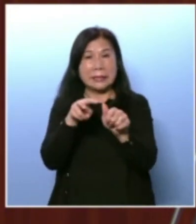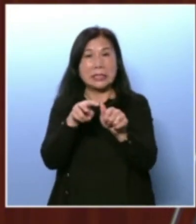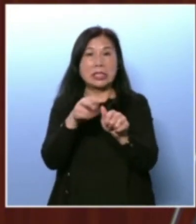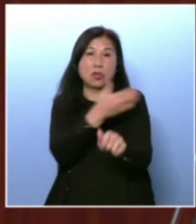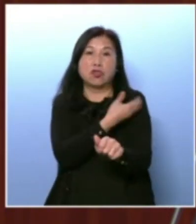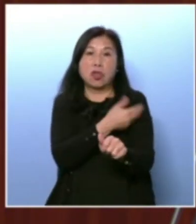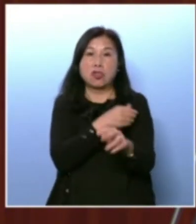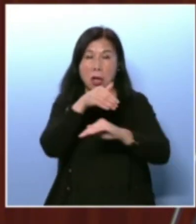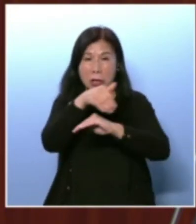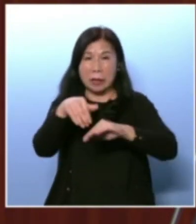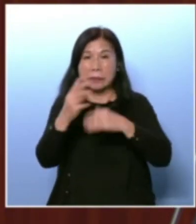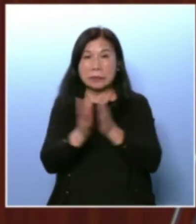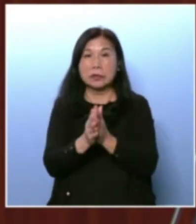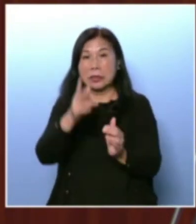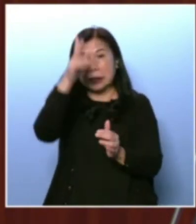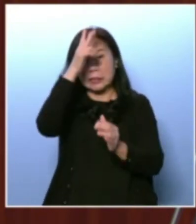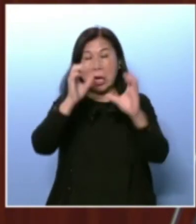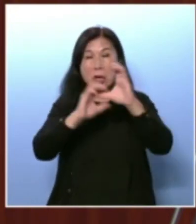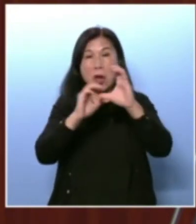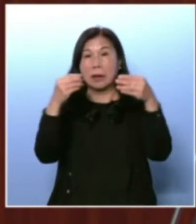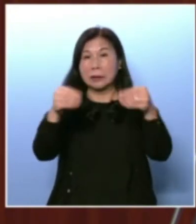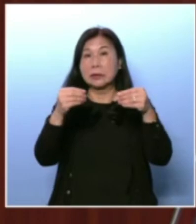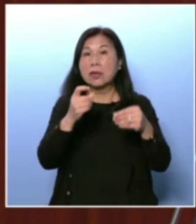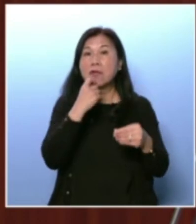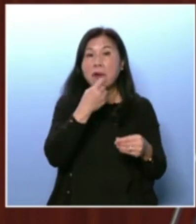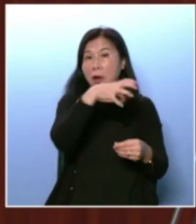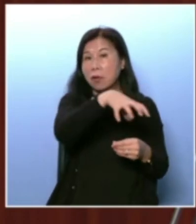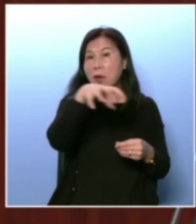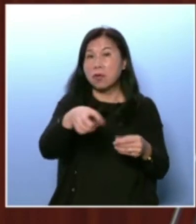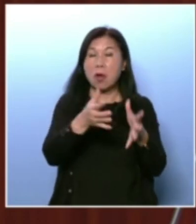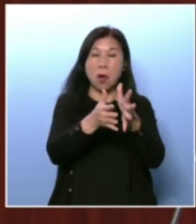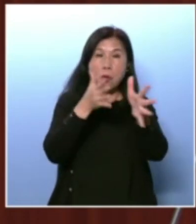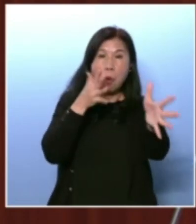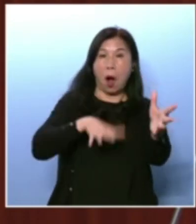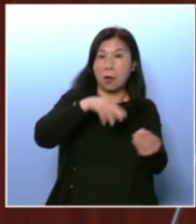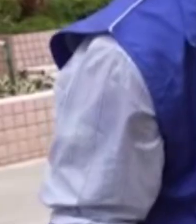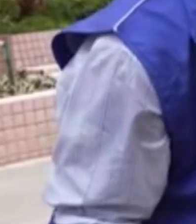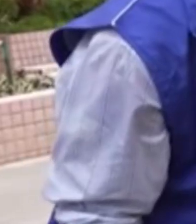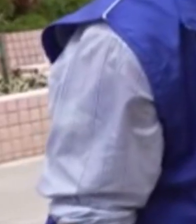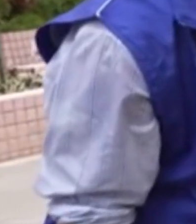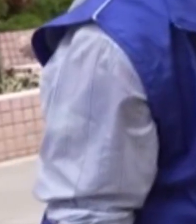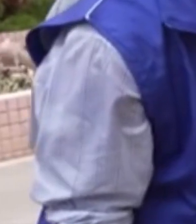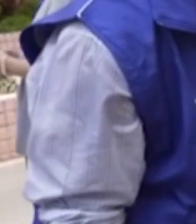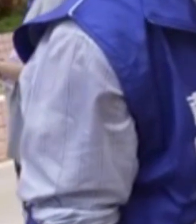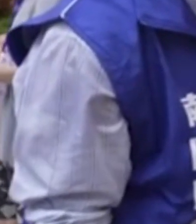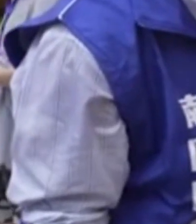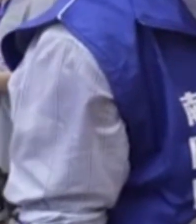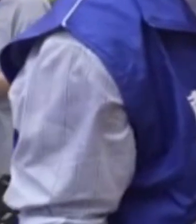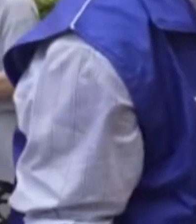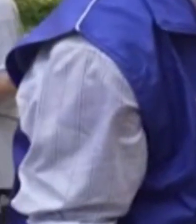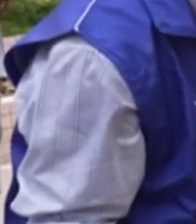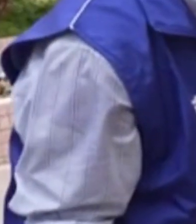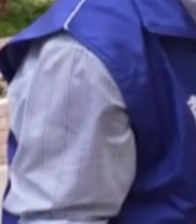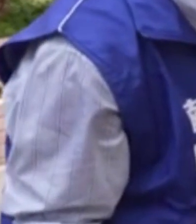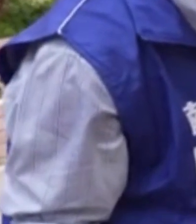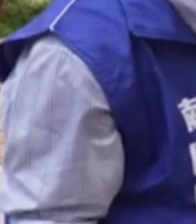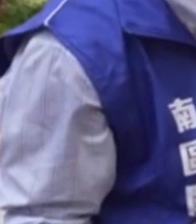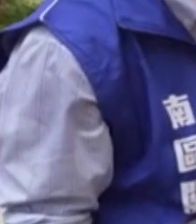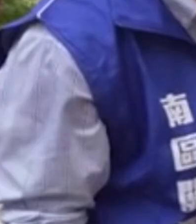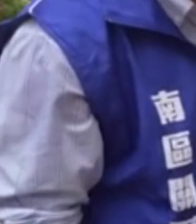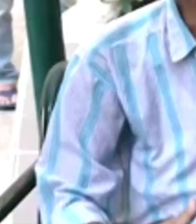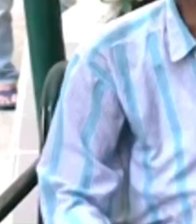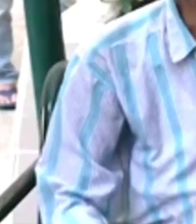划，由社署培训两区的关爱队主动接触和识别有需要的住